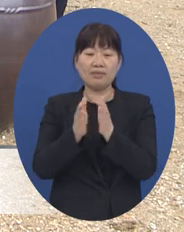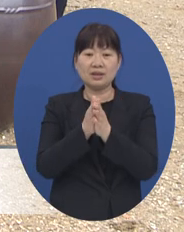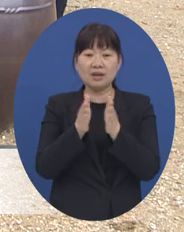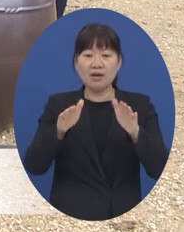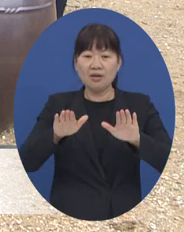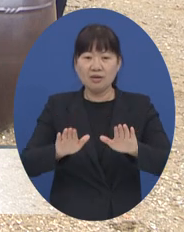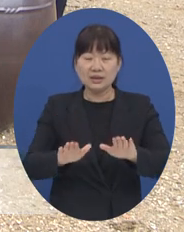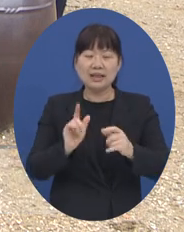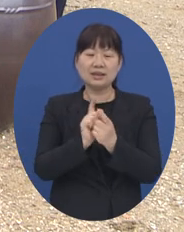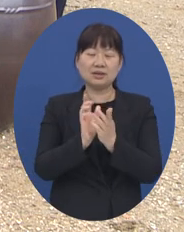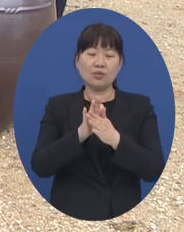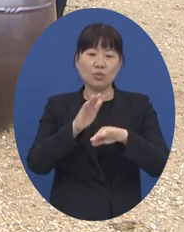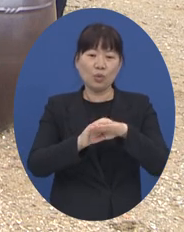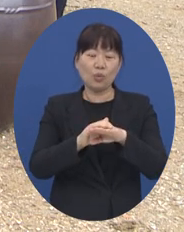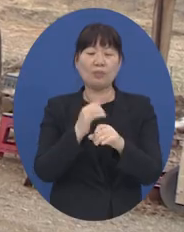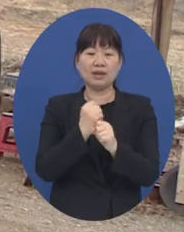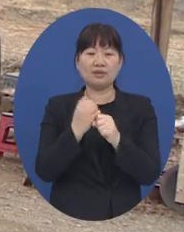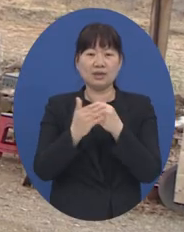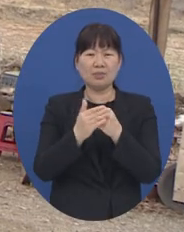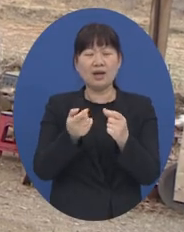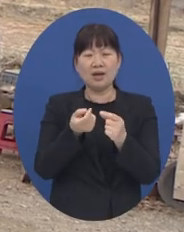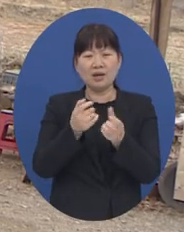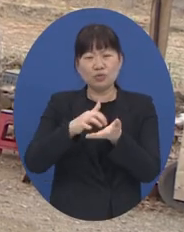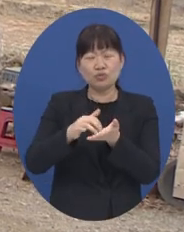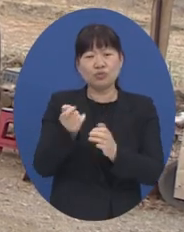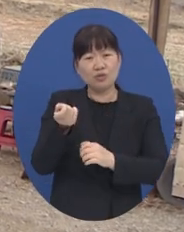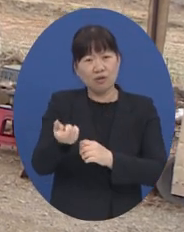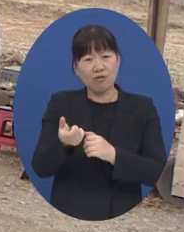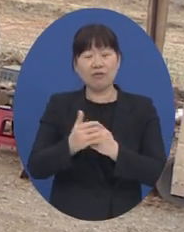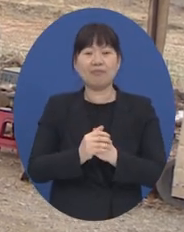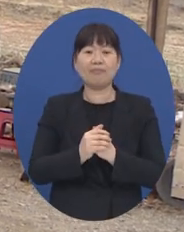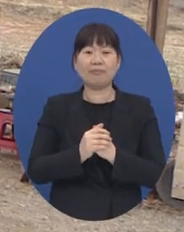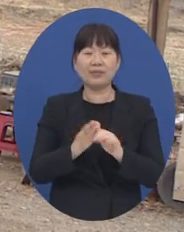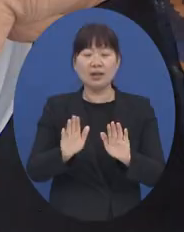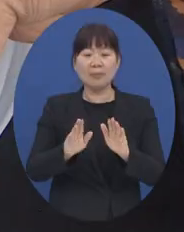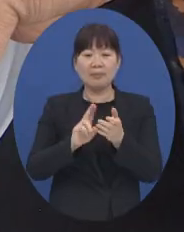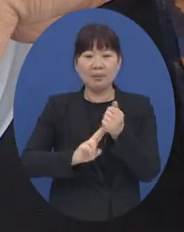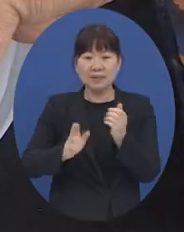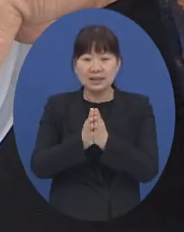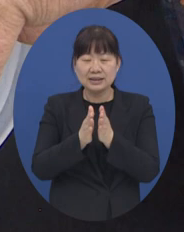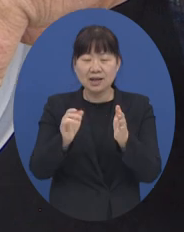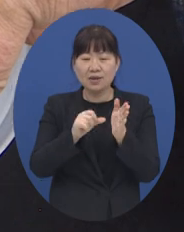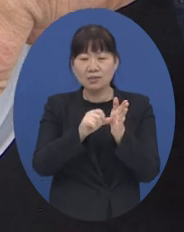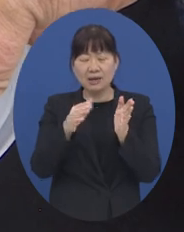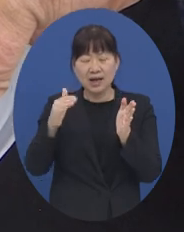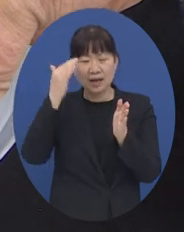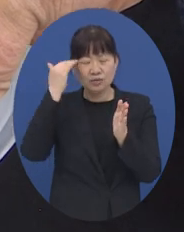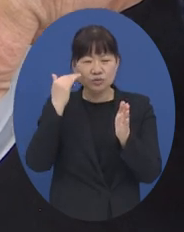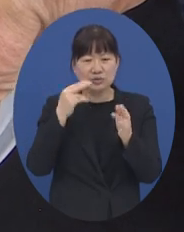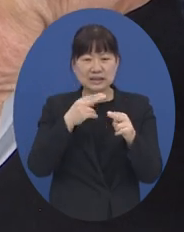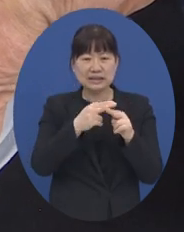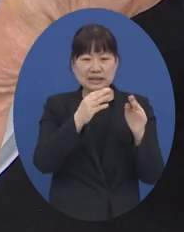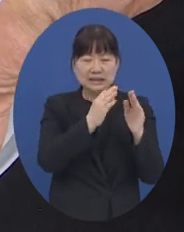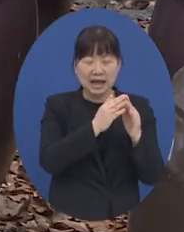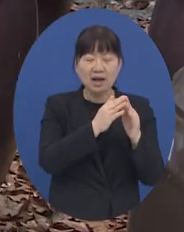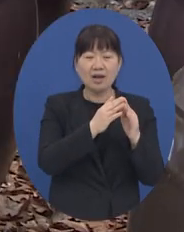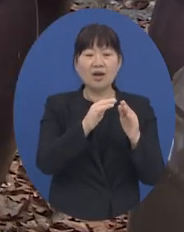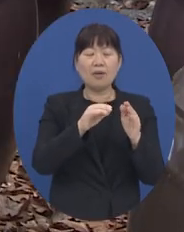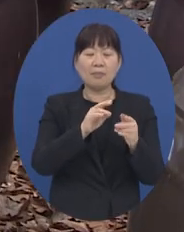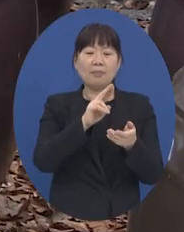현재는 수작업으로 적은 수량만 제작해 판매 중입니다 이번 한말의 시작으로 유명한 식당 등 고급 식당까지